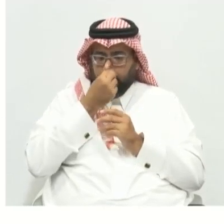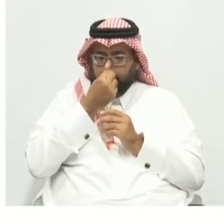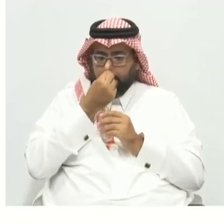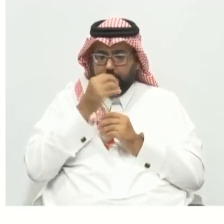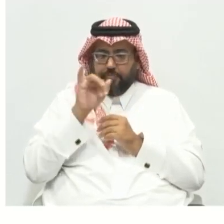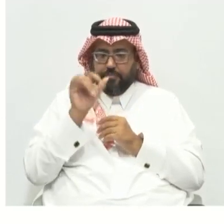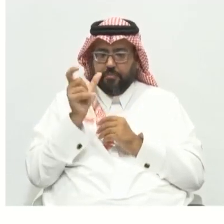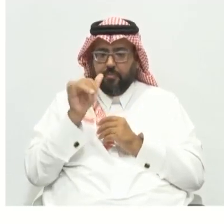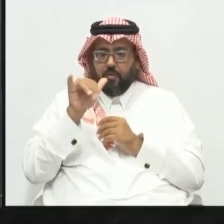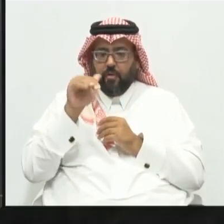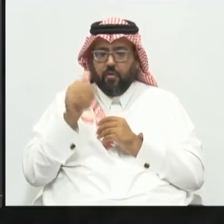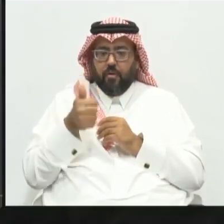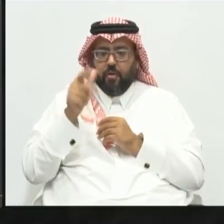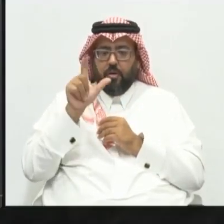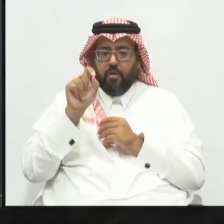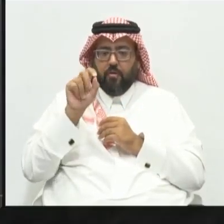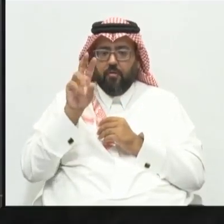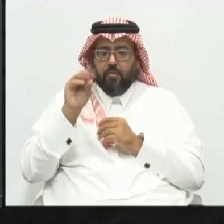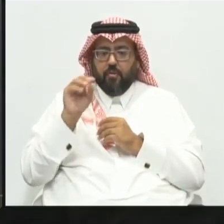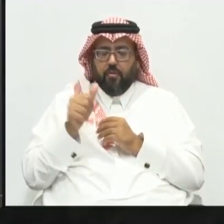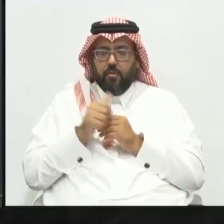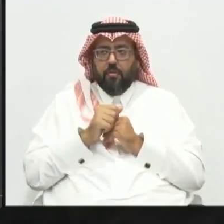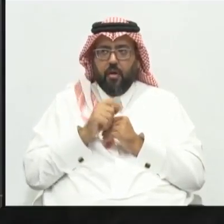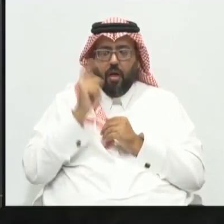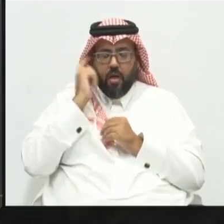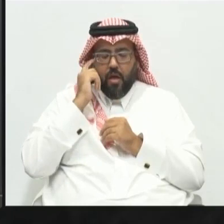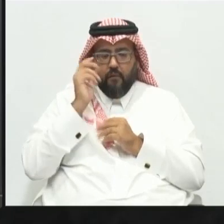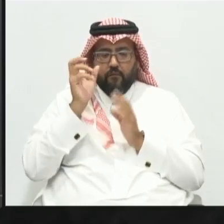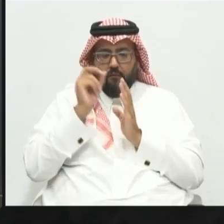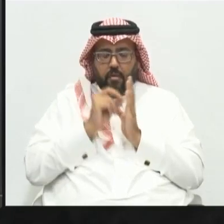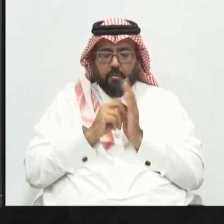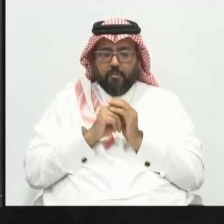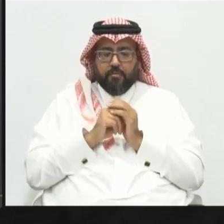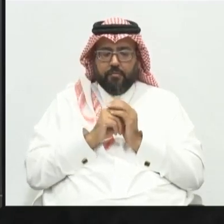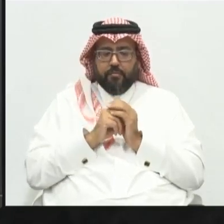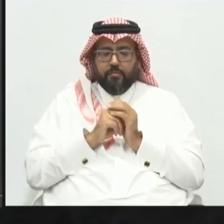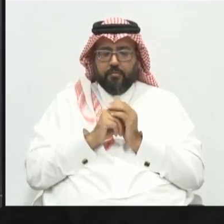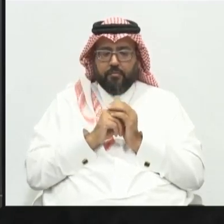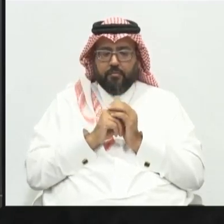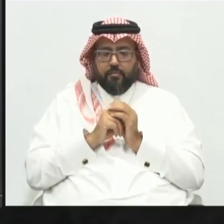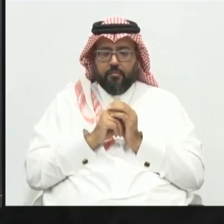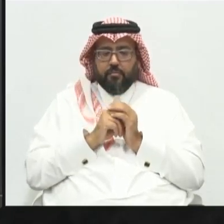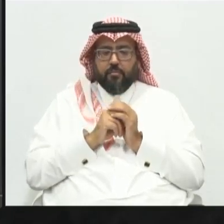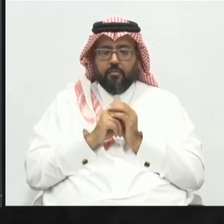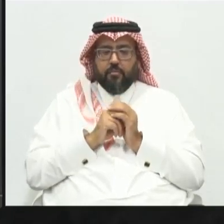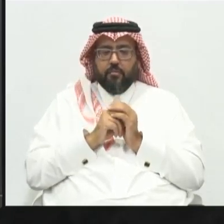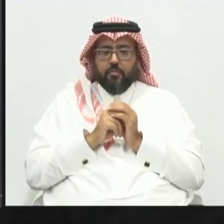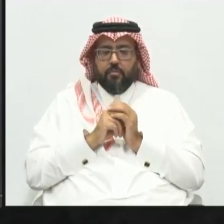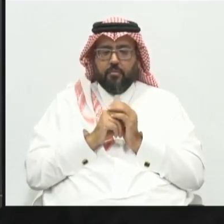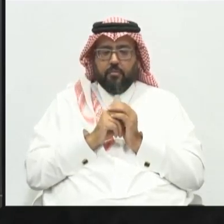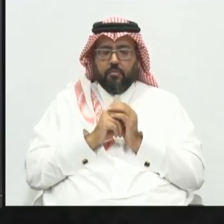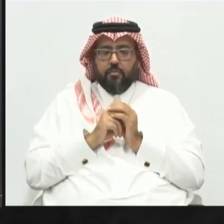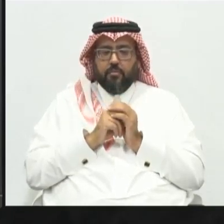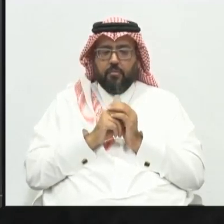يخالفها هذه حقيقه هذا المفهوم مفهوم القاعده القانونيه انها اولا تاتي